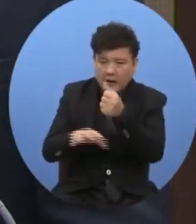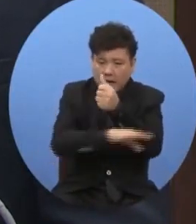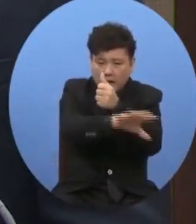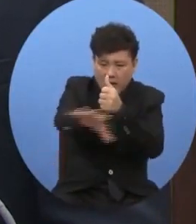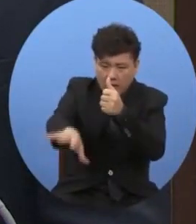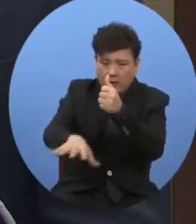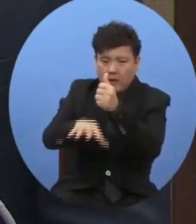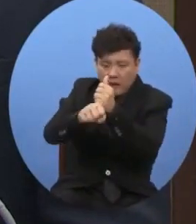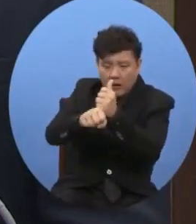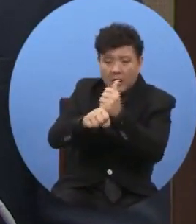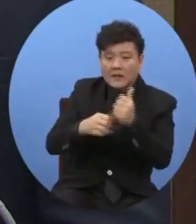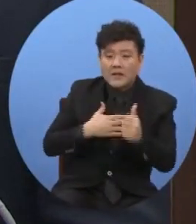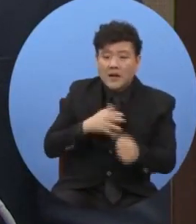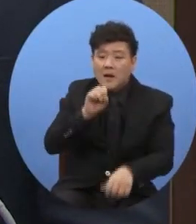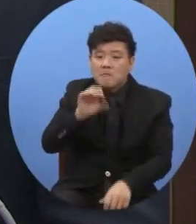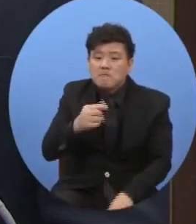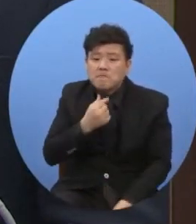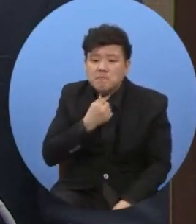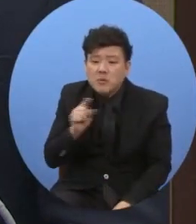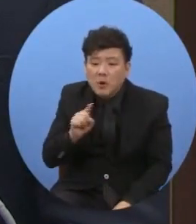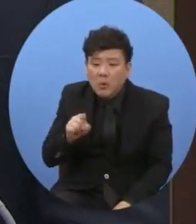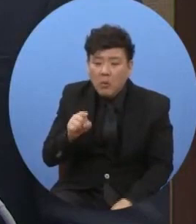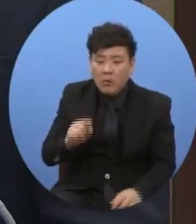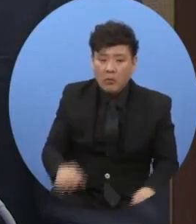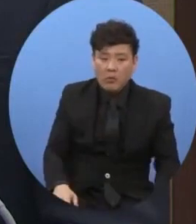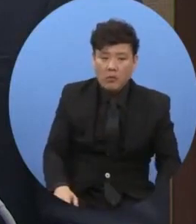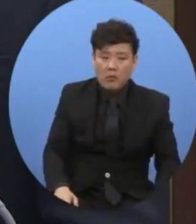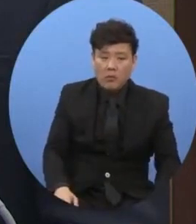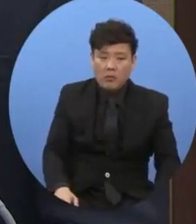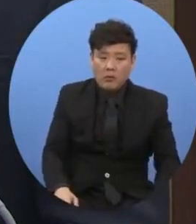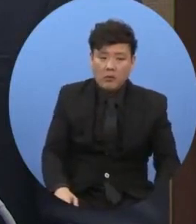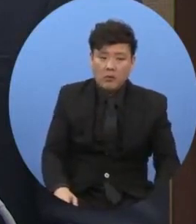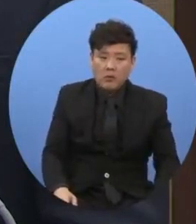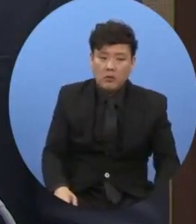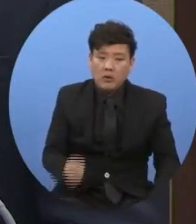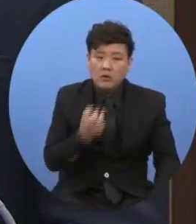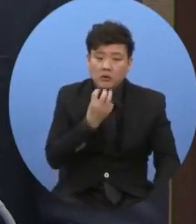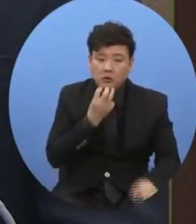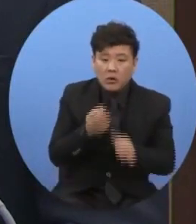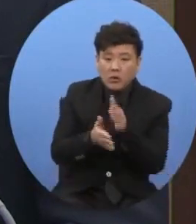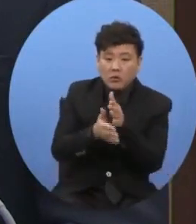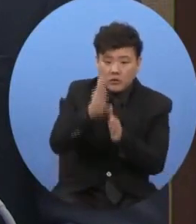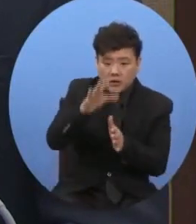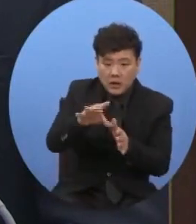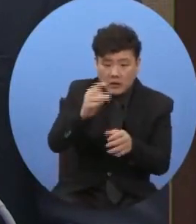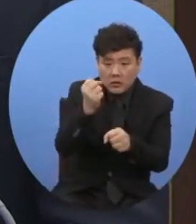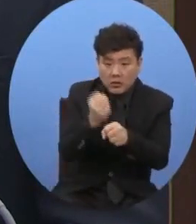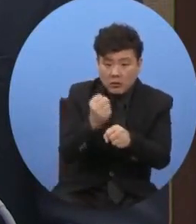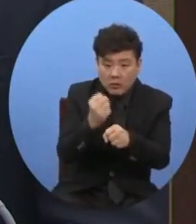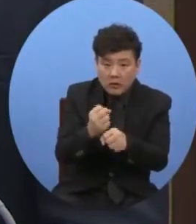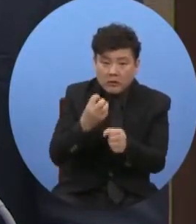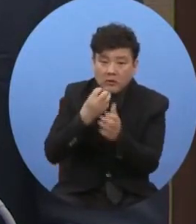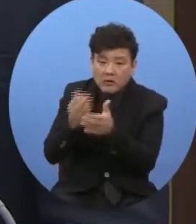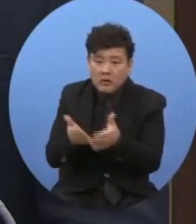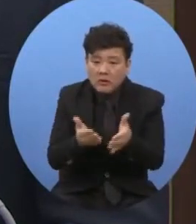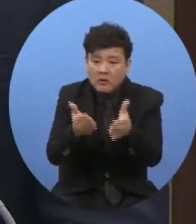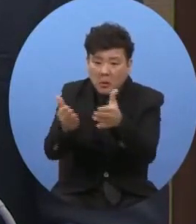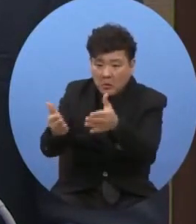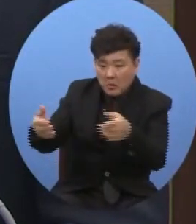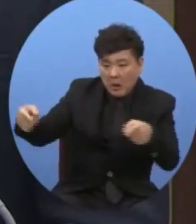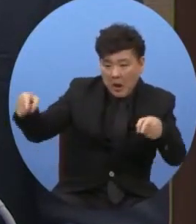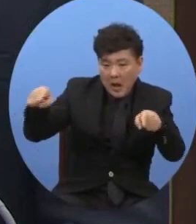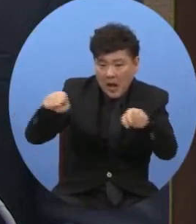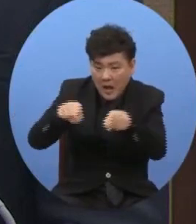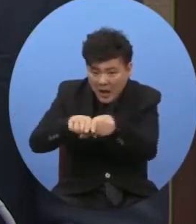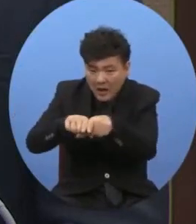드리기 위해서 이 설명을 드리냐 하면, 그때는 서울시가 처음에 만들었을 때 경기도가 함께하는 거에 대해서 적극적이지